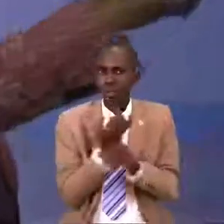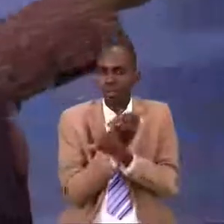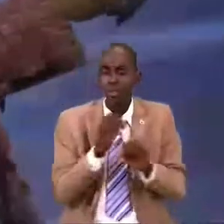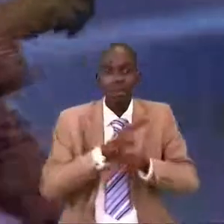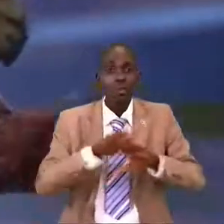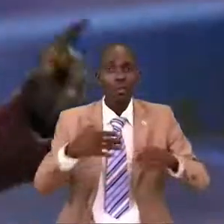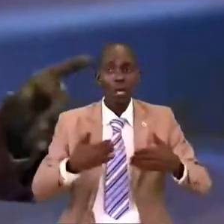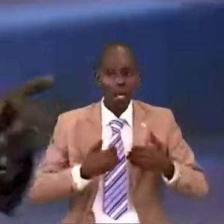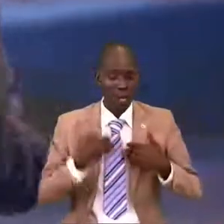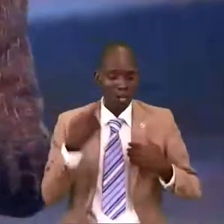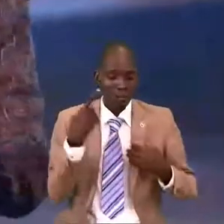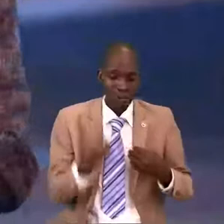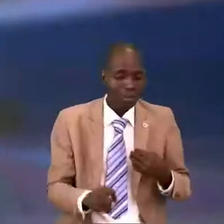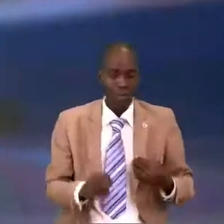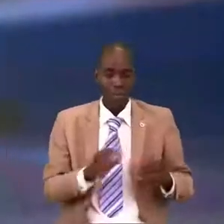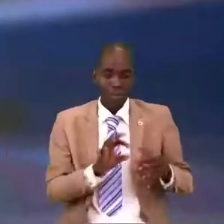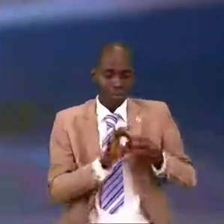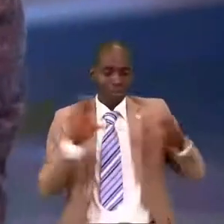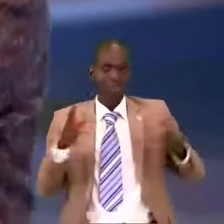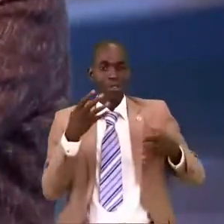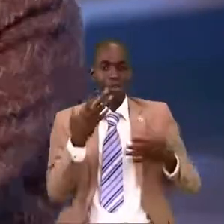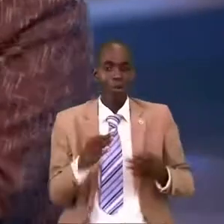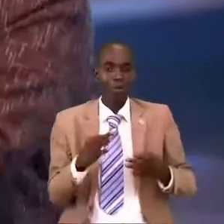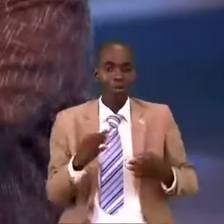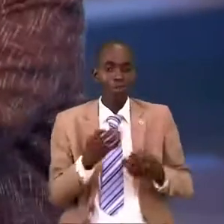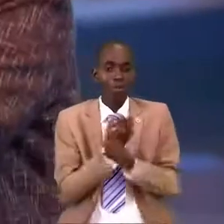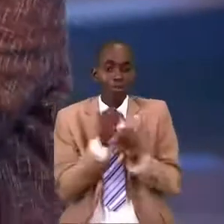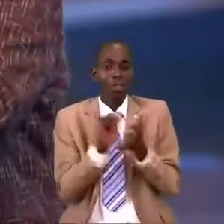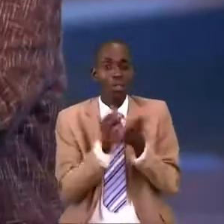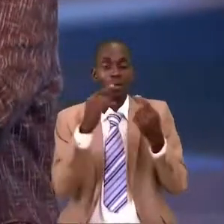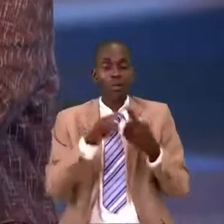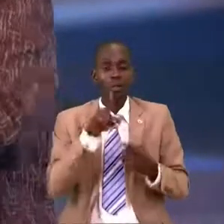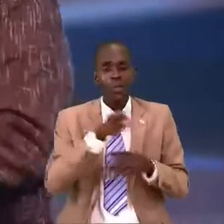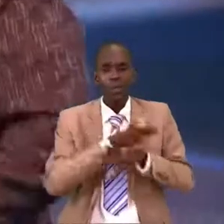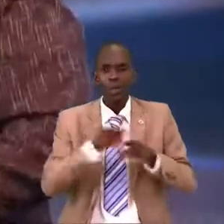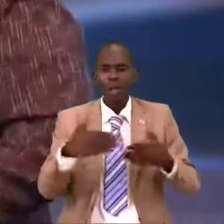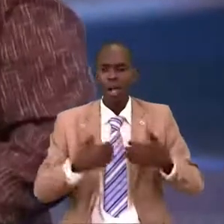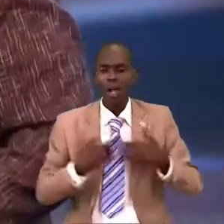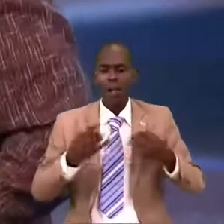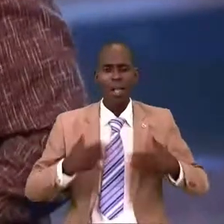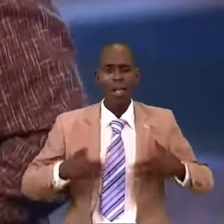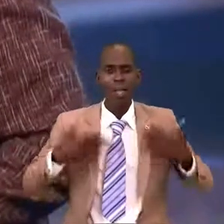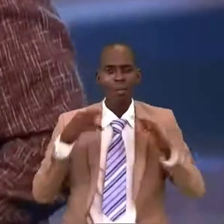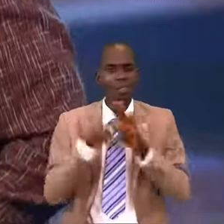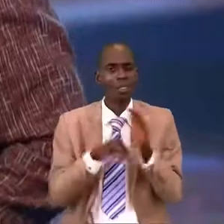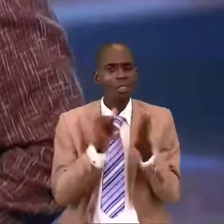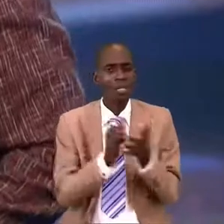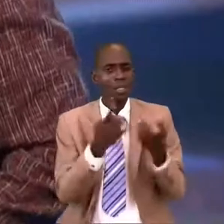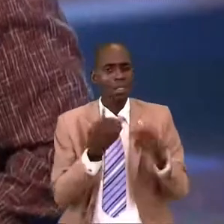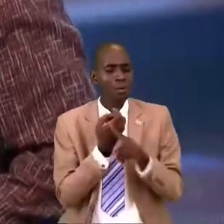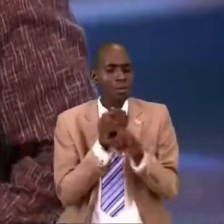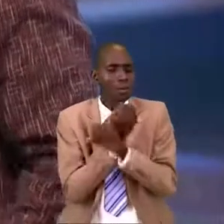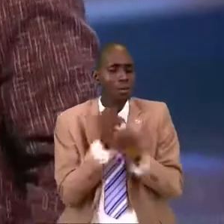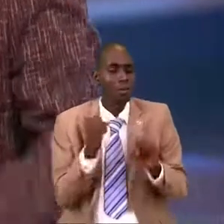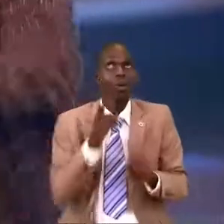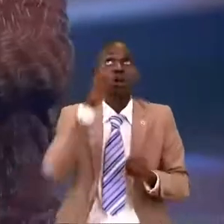bonheur qui vient avec le salut? Dieu est lent à la colère. Et ses enfants sont aussi lents à la colère. Ils